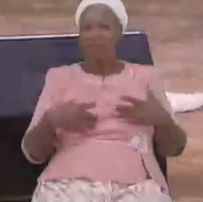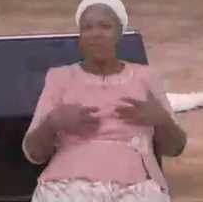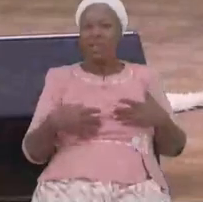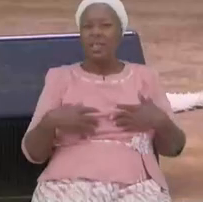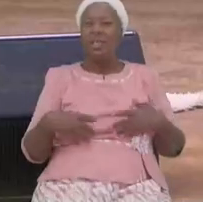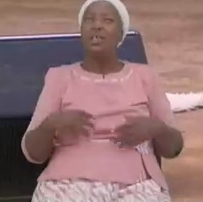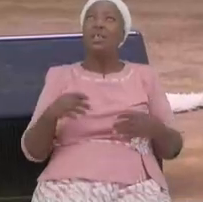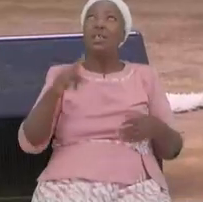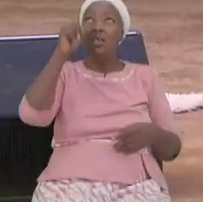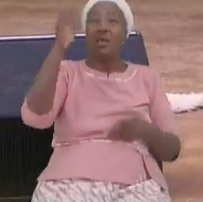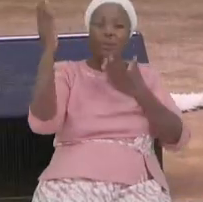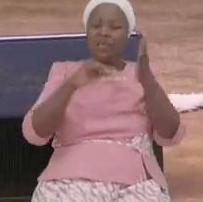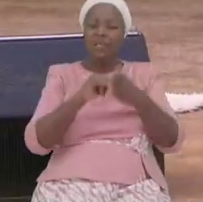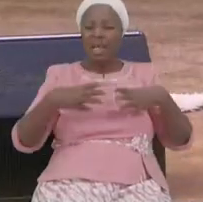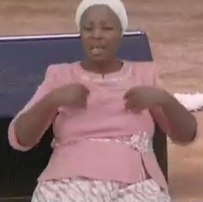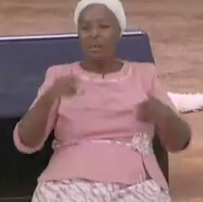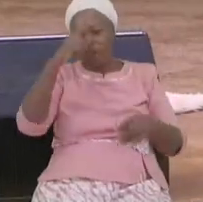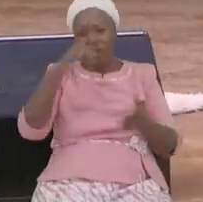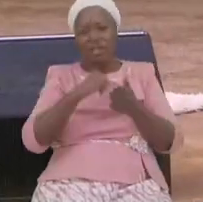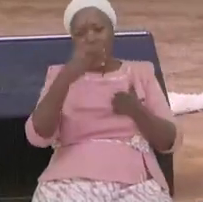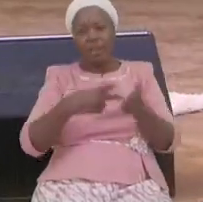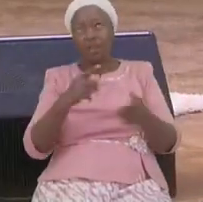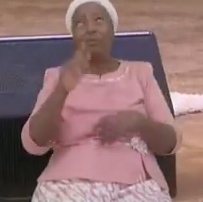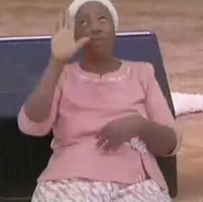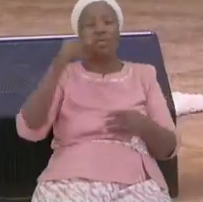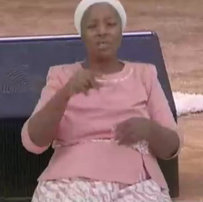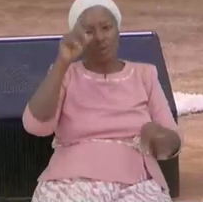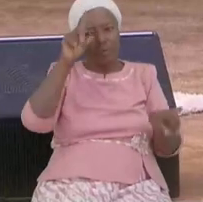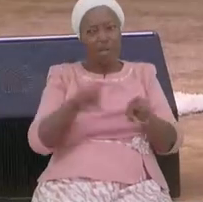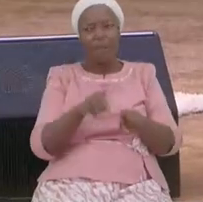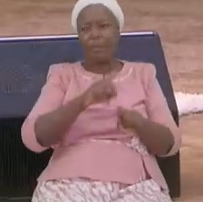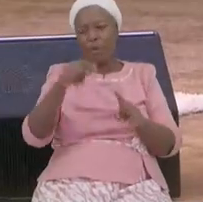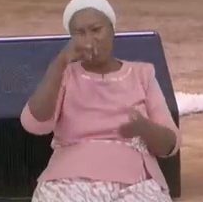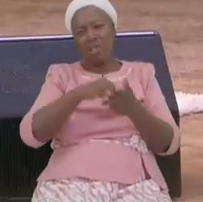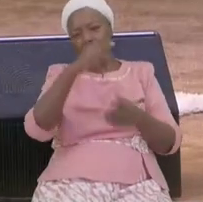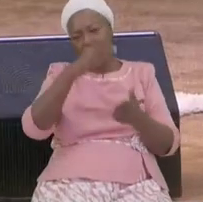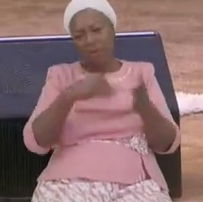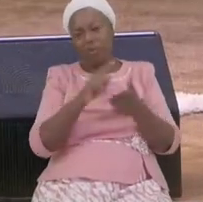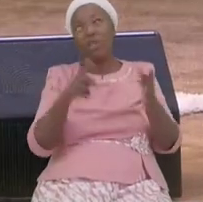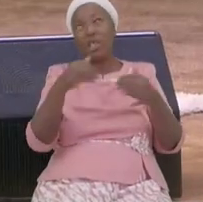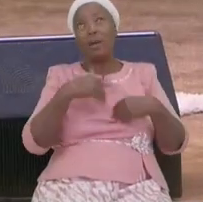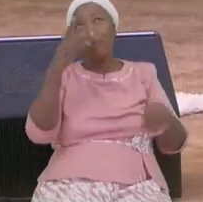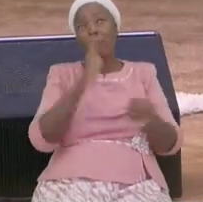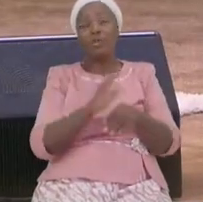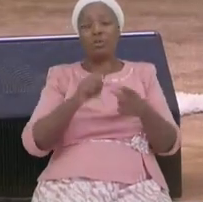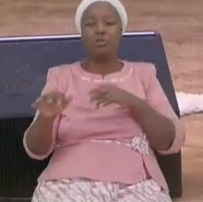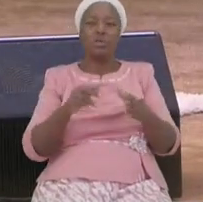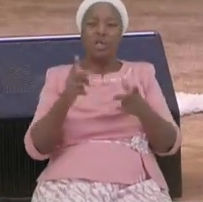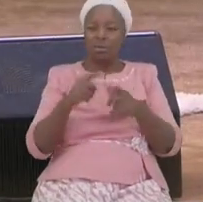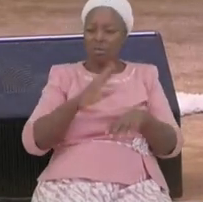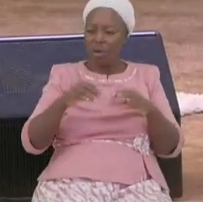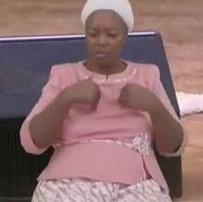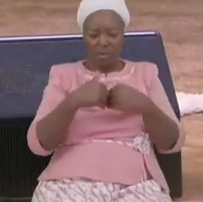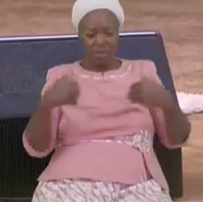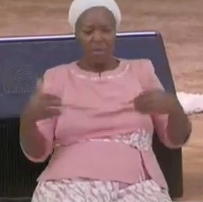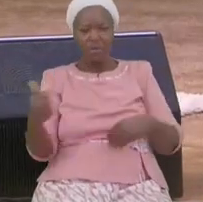fait partie de l'alliance. Ça fait partie de ce qu'il a promis faire. Donc, tu n'as pas besoin de te mettre de côté et dire, non, ça, c'est